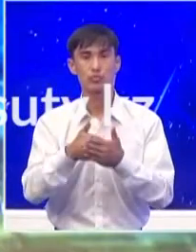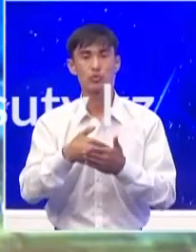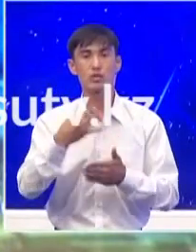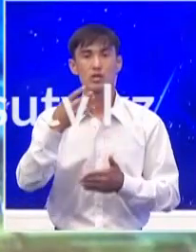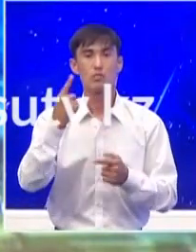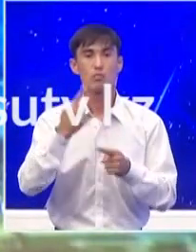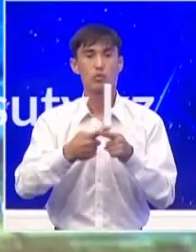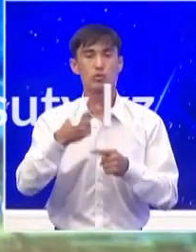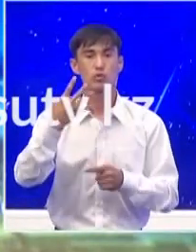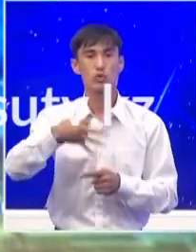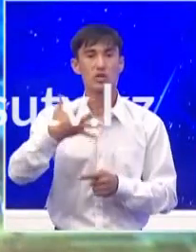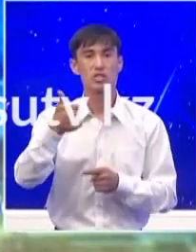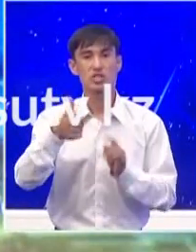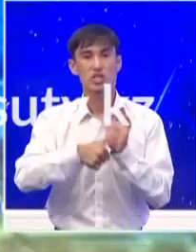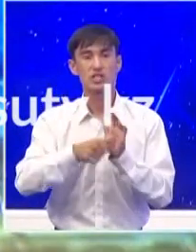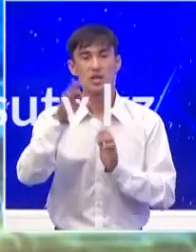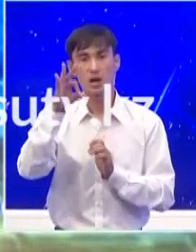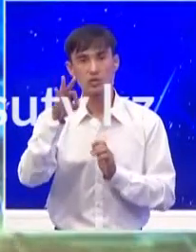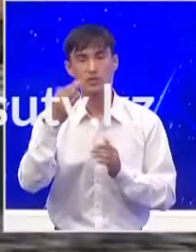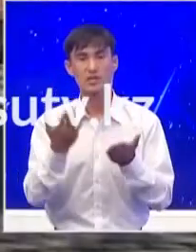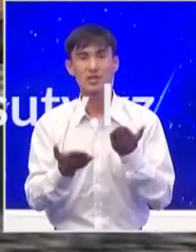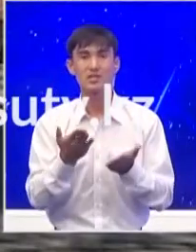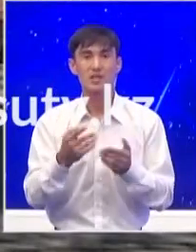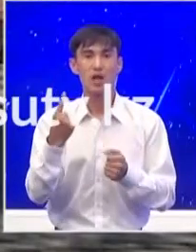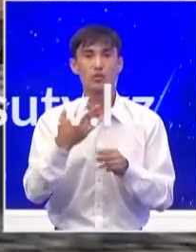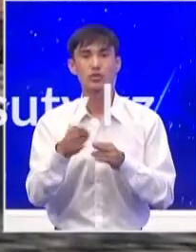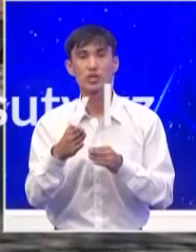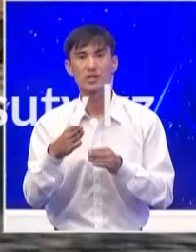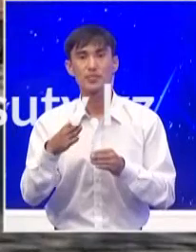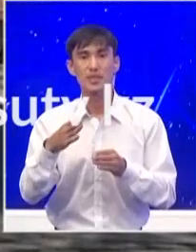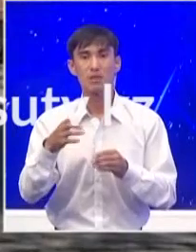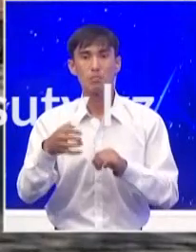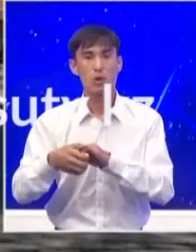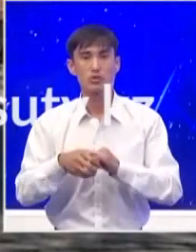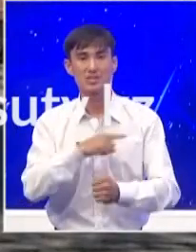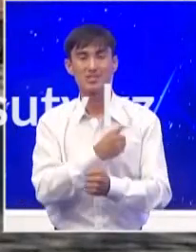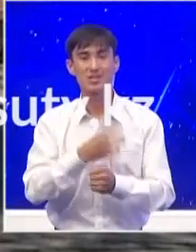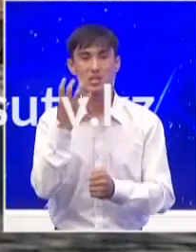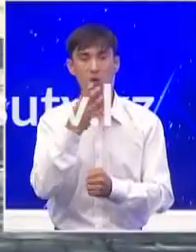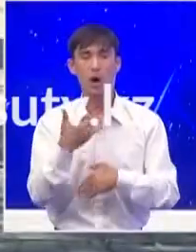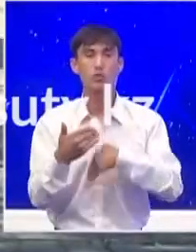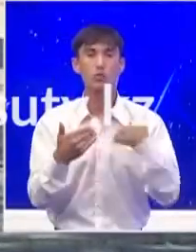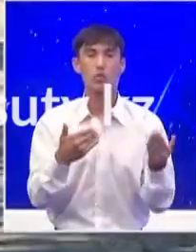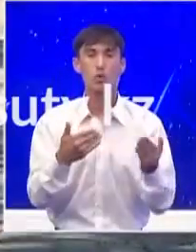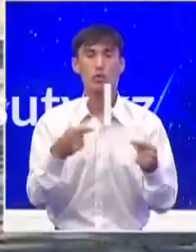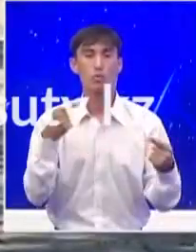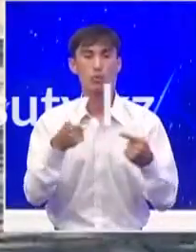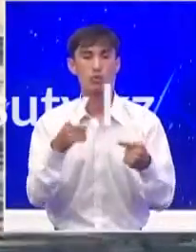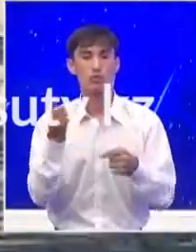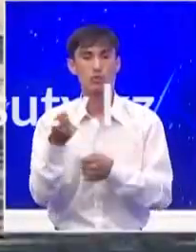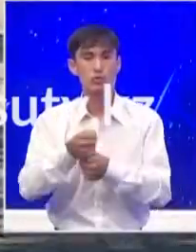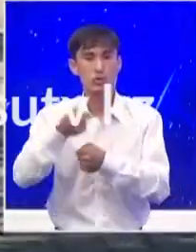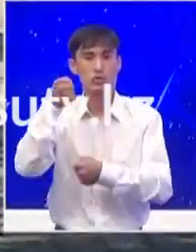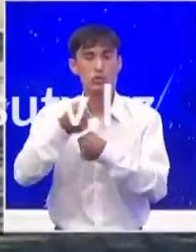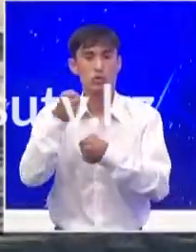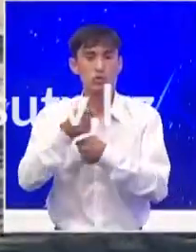в плюс 46 градусов однако если 1 часть регионов придется бороться сильной жарой другой напротив нужно будет брать